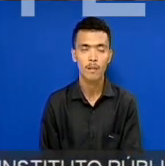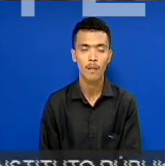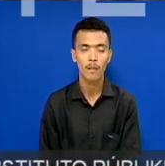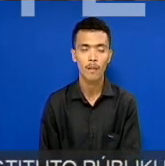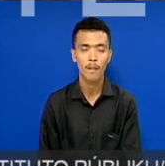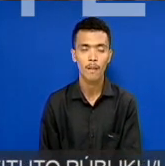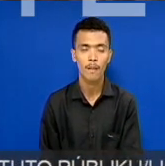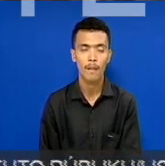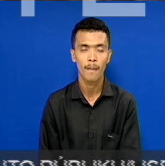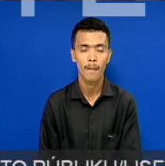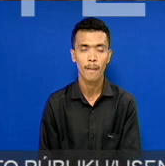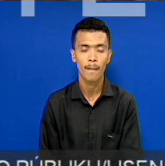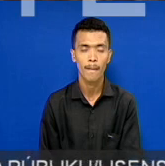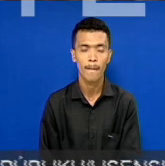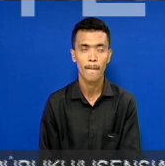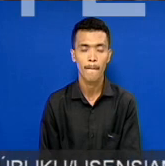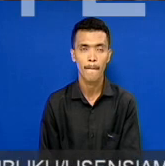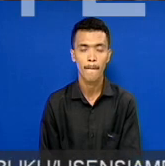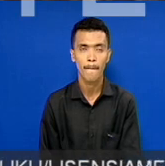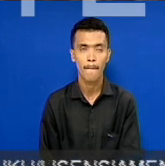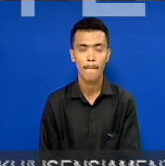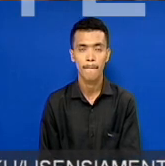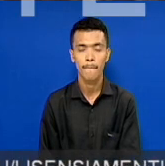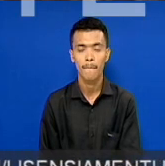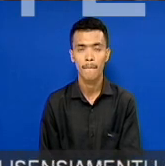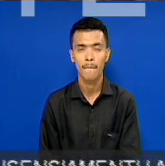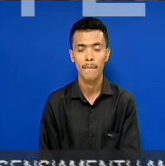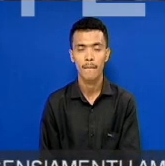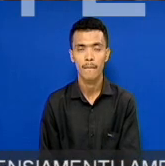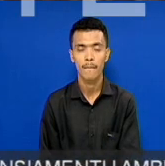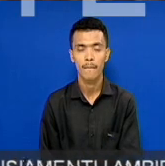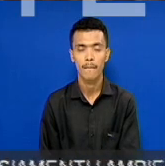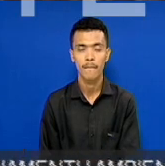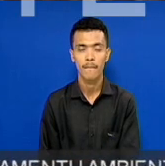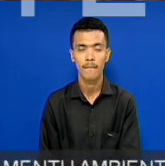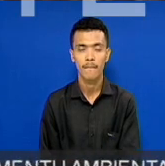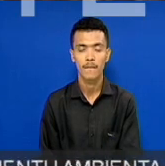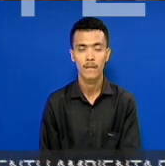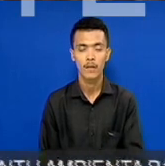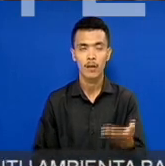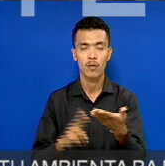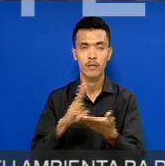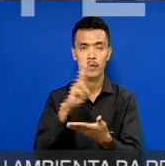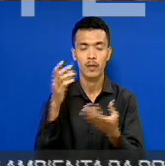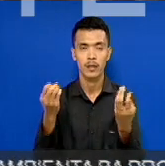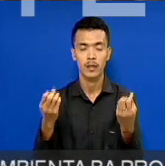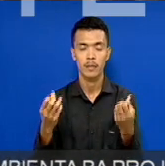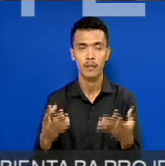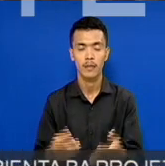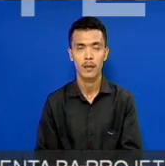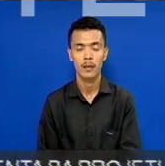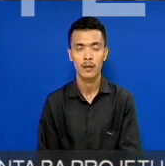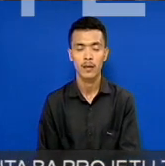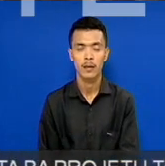So pasukan daripada tim daripada kedutaan pun ada, EMGS pun ada, universiti pun sudah ada, guru ada, ibu